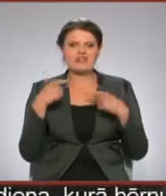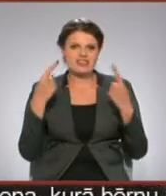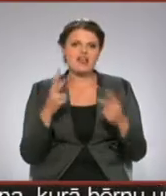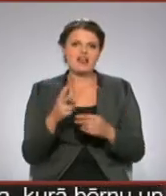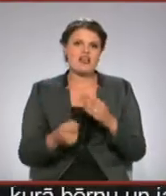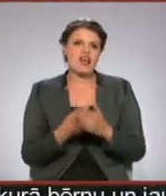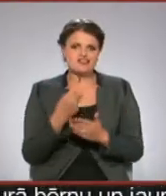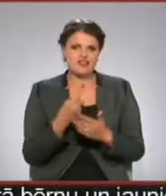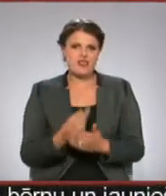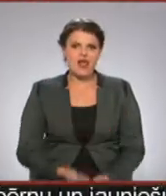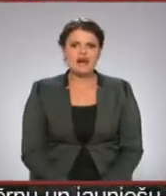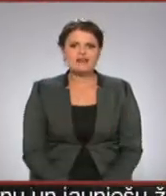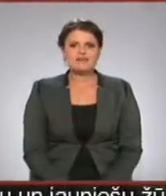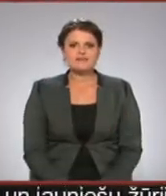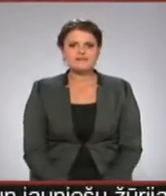sanāk, es domāju.